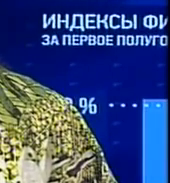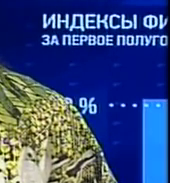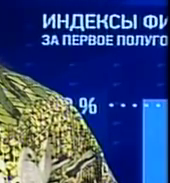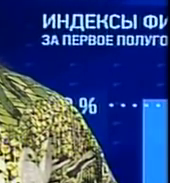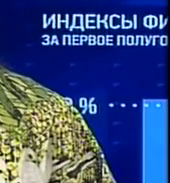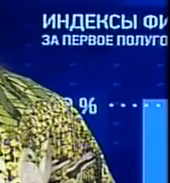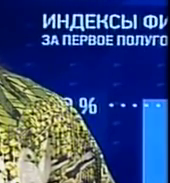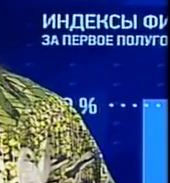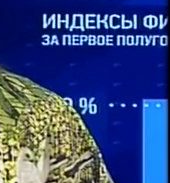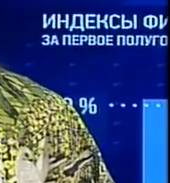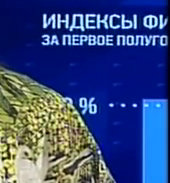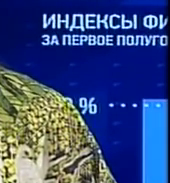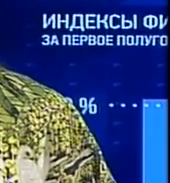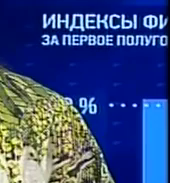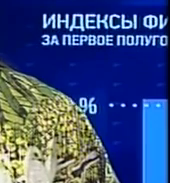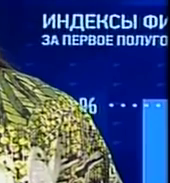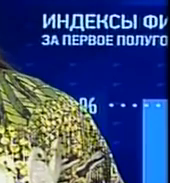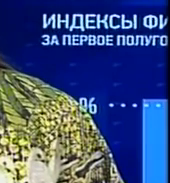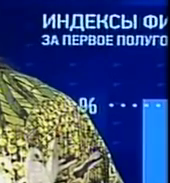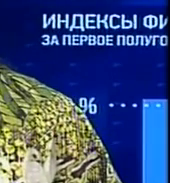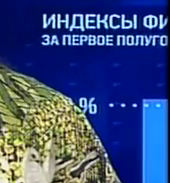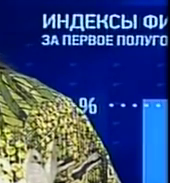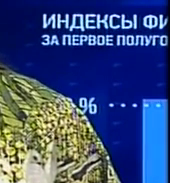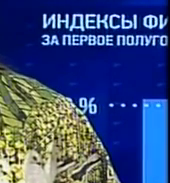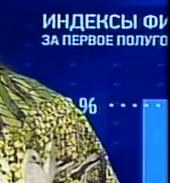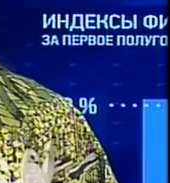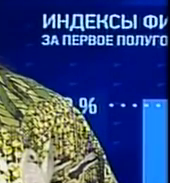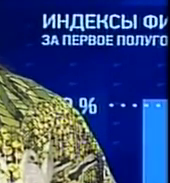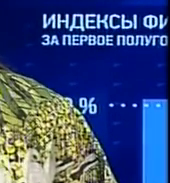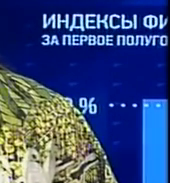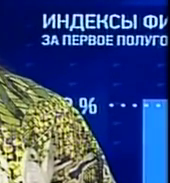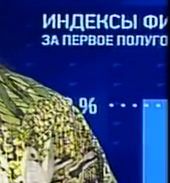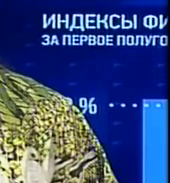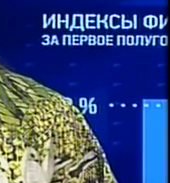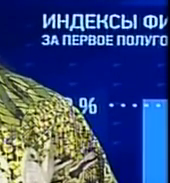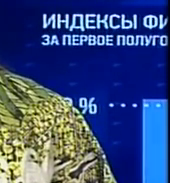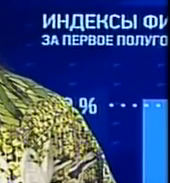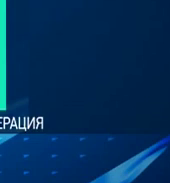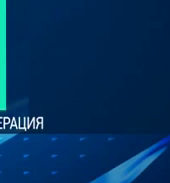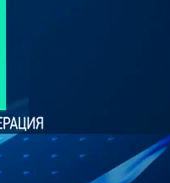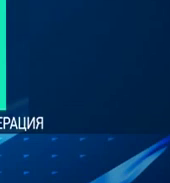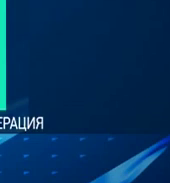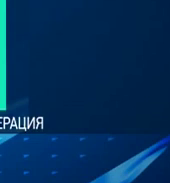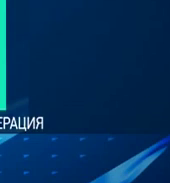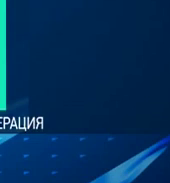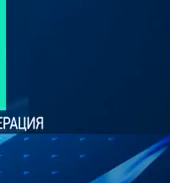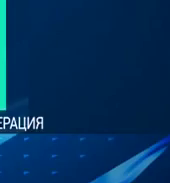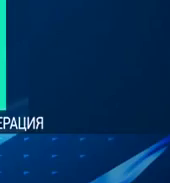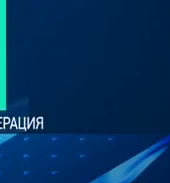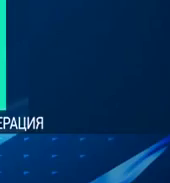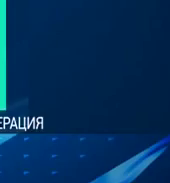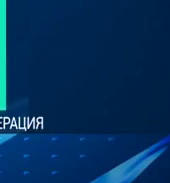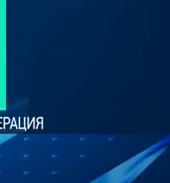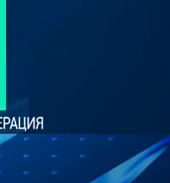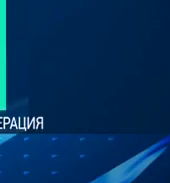году наиболее динамично развивающийся сектор потребительского рынка Ростовской области – рынок платных услуг. По данным Ростовстата,